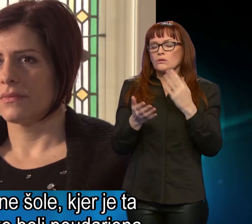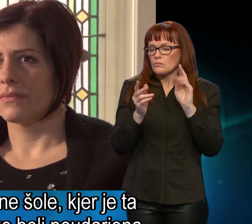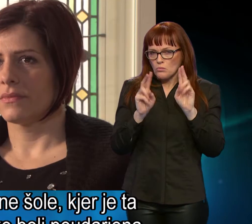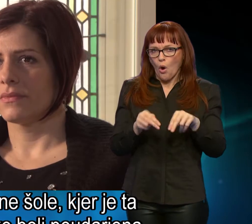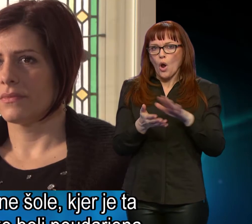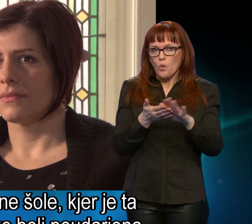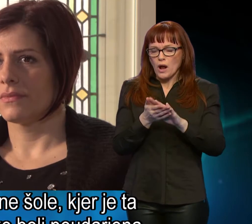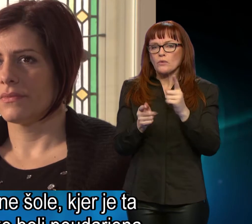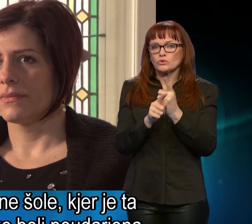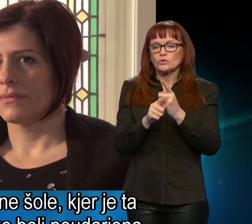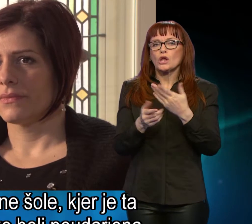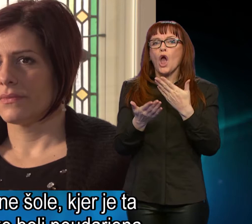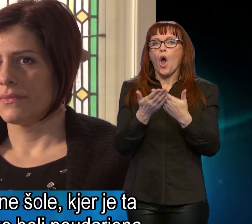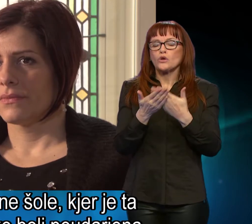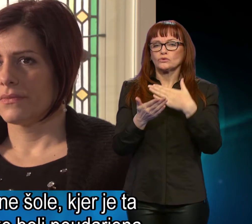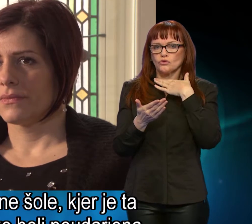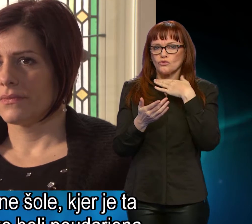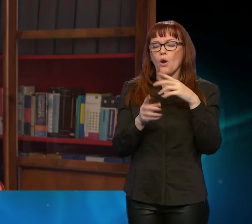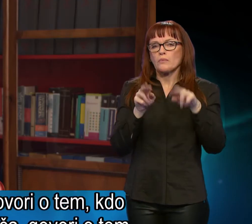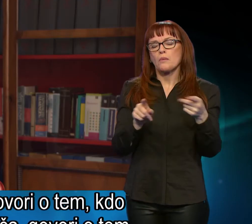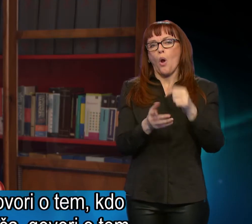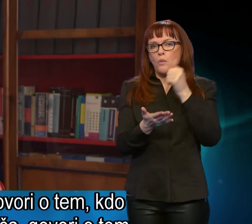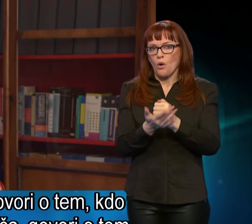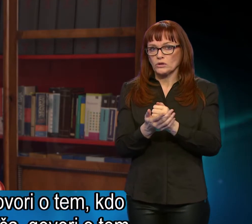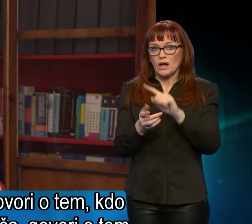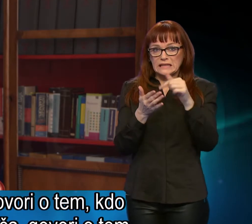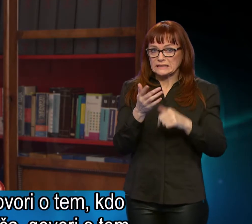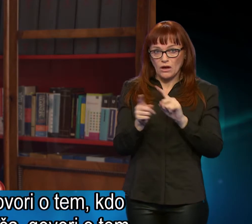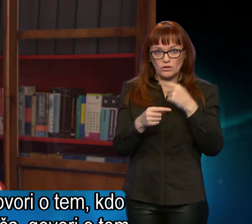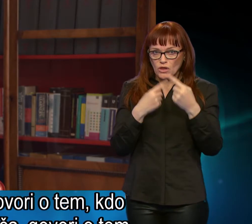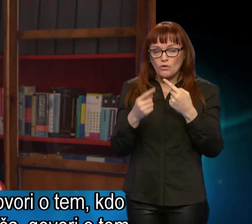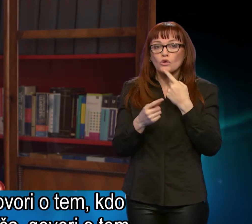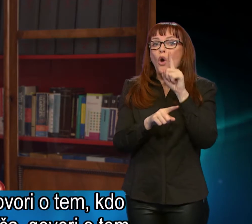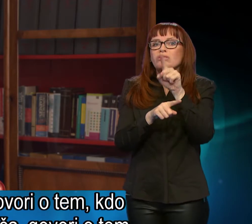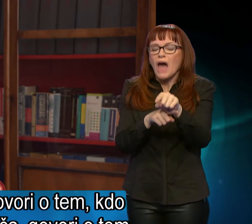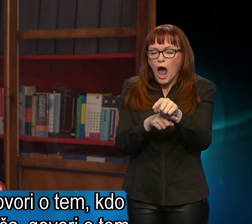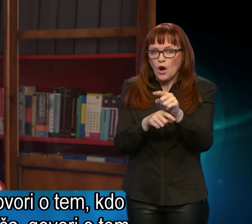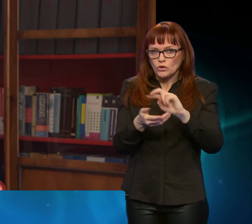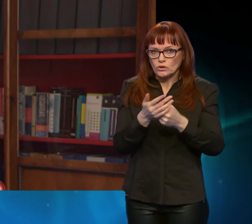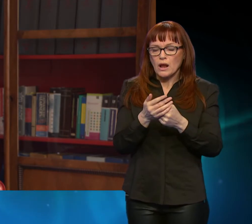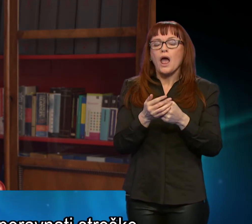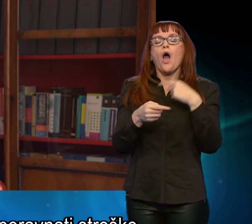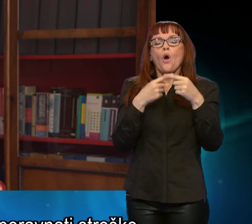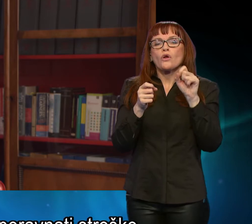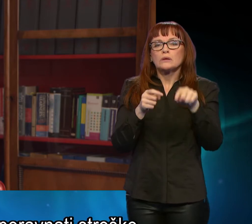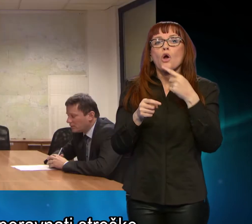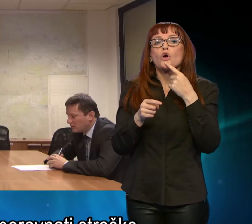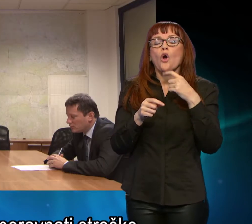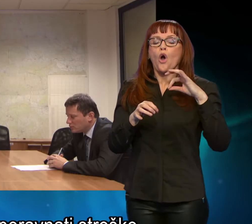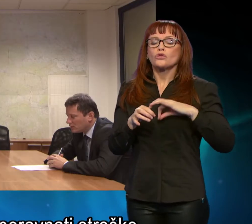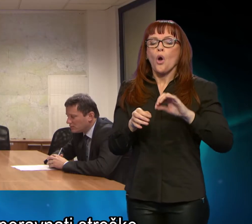ker je ta pravica še toliko bolj poudarjena. Zakon ne govori o tem, kdo tolmača naroča, govori o tem, kdo je dolžen poravnati